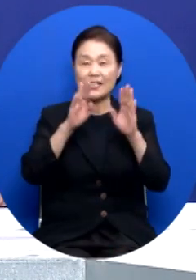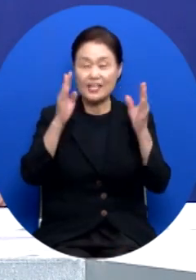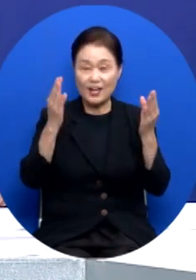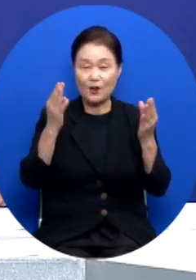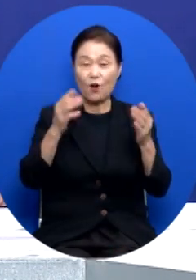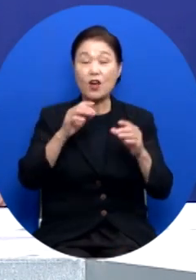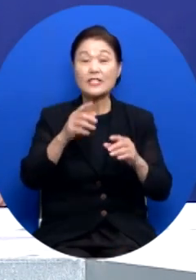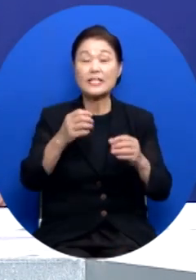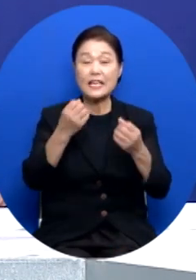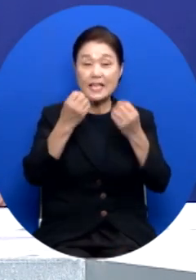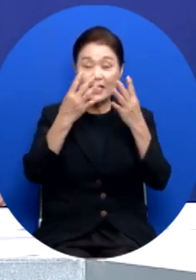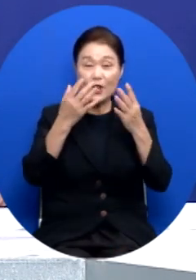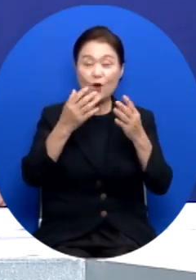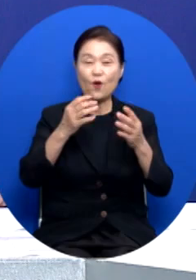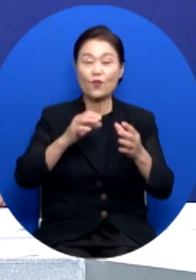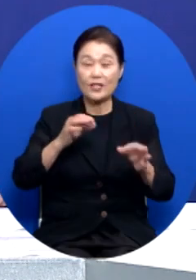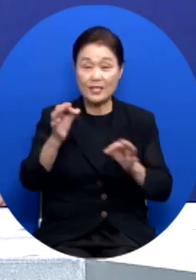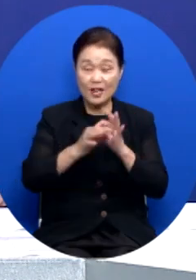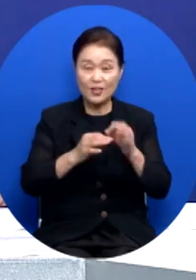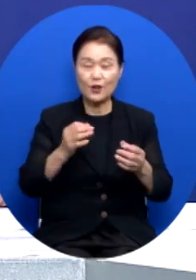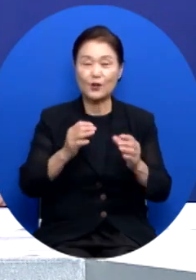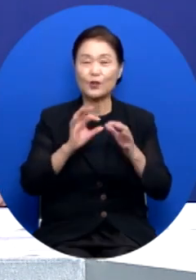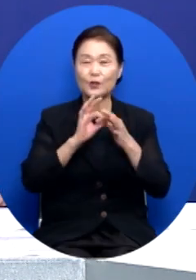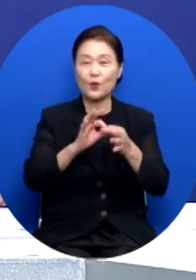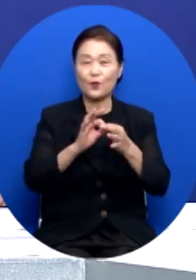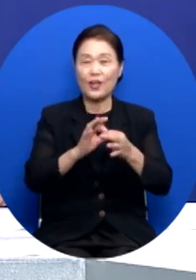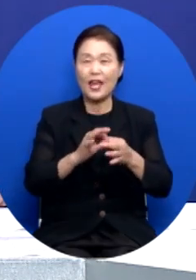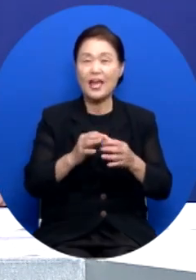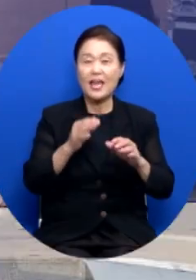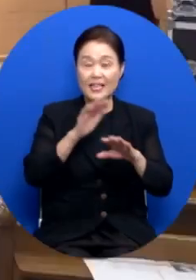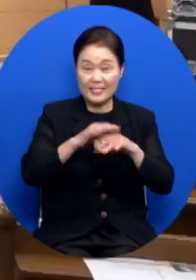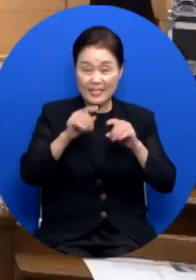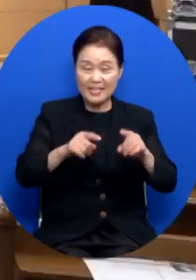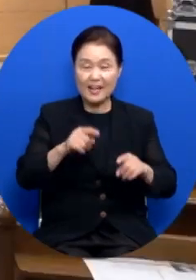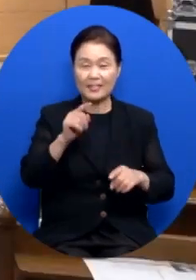경영을 통해 우리 대학의 가치를 실현할 것을 다짐했습니다.